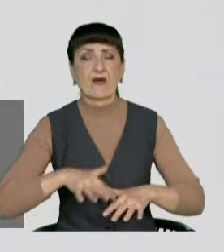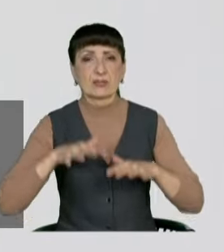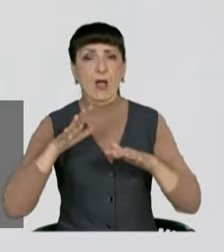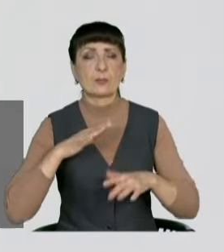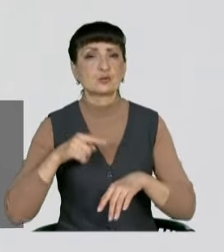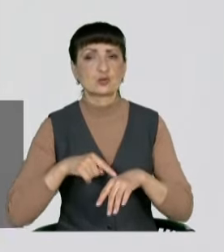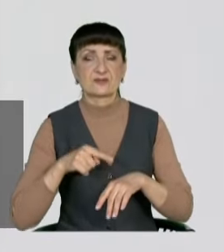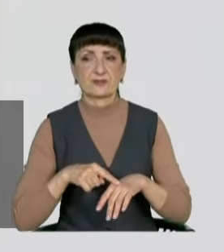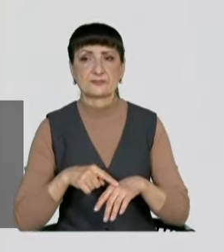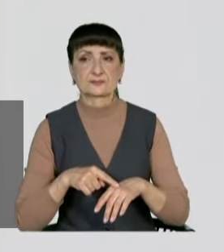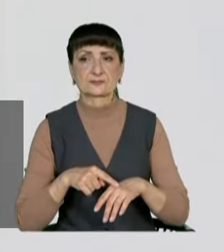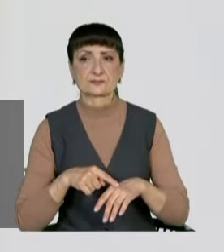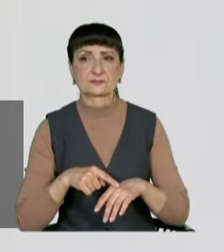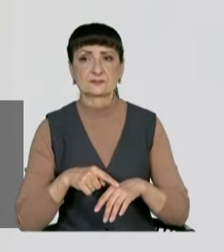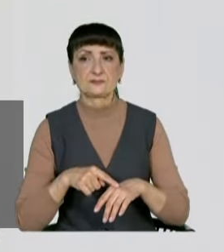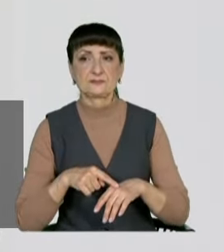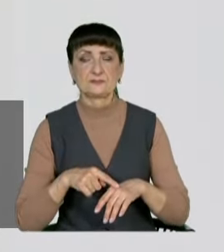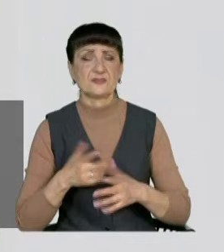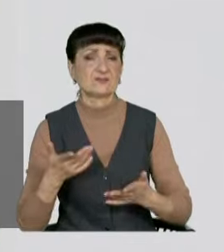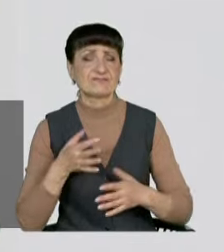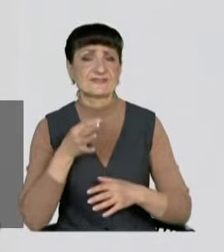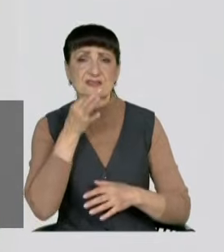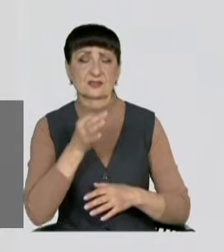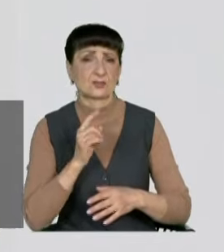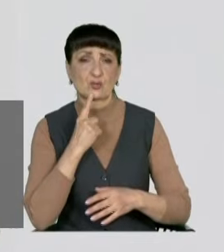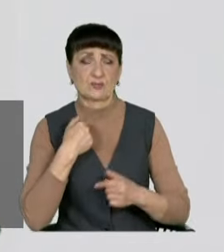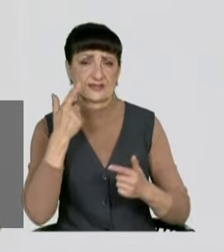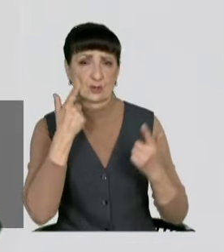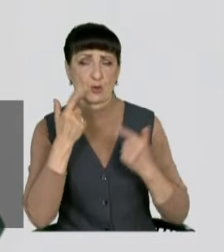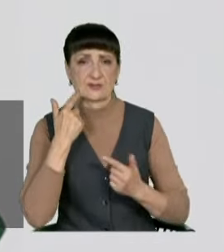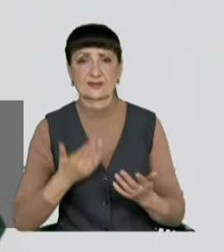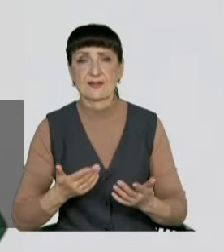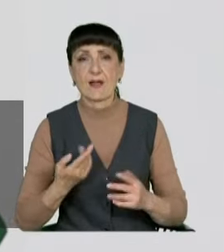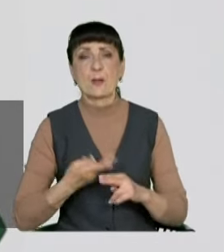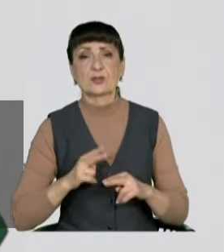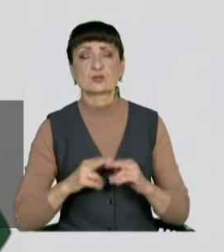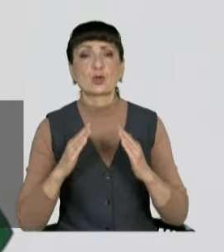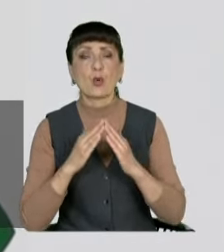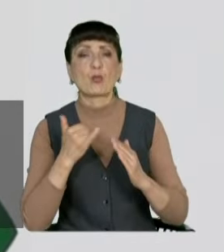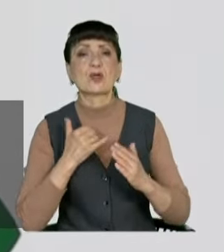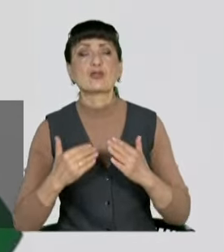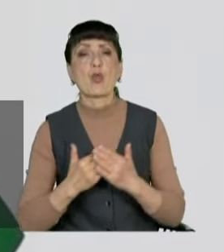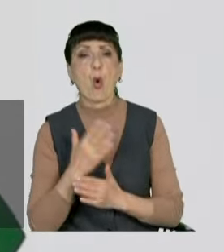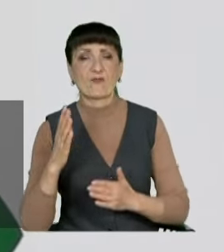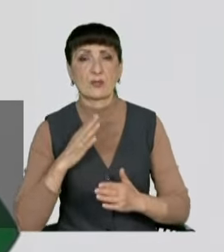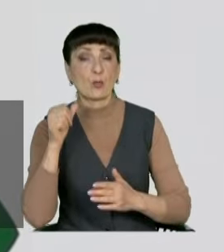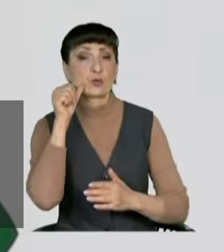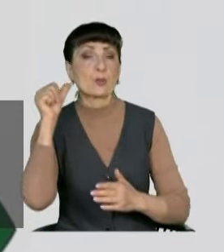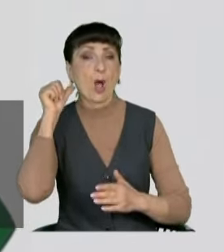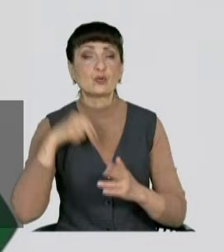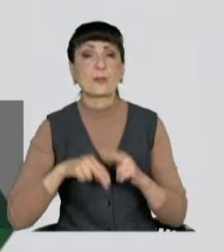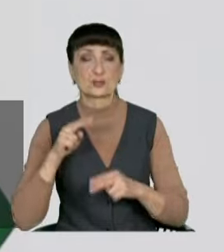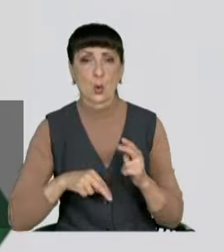чувства, ну их не передать, слезы на глазах. Потому что дом у нас новый был, мы в том году